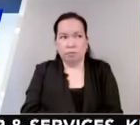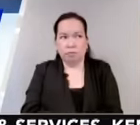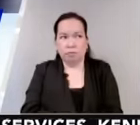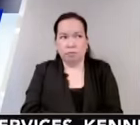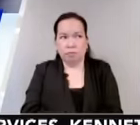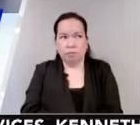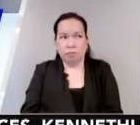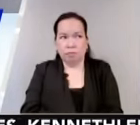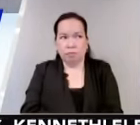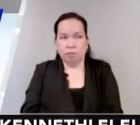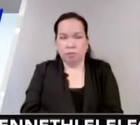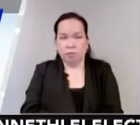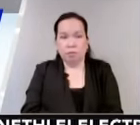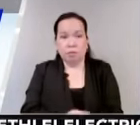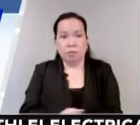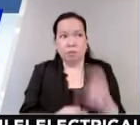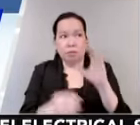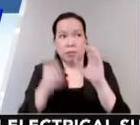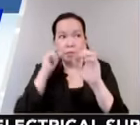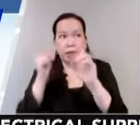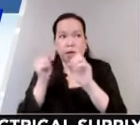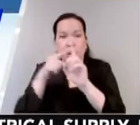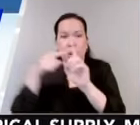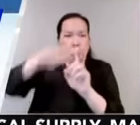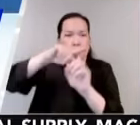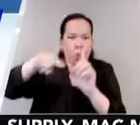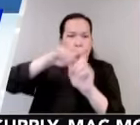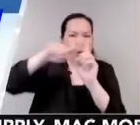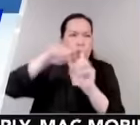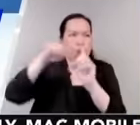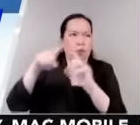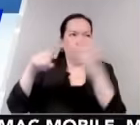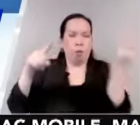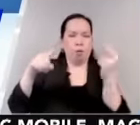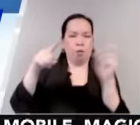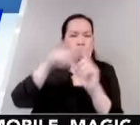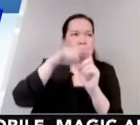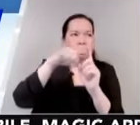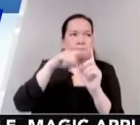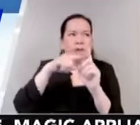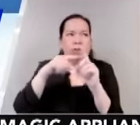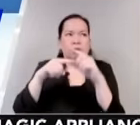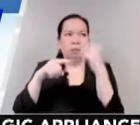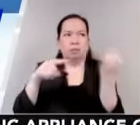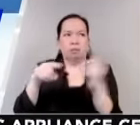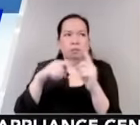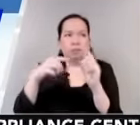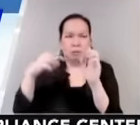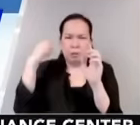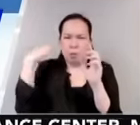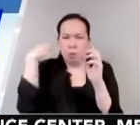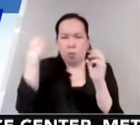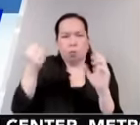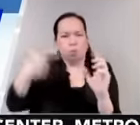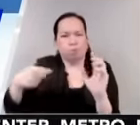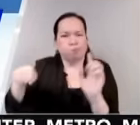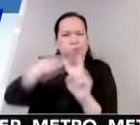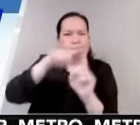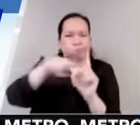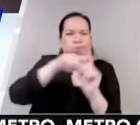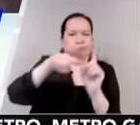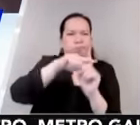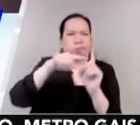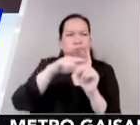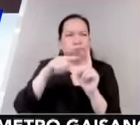Si Cindy, ilang beses halos tumalsik at bumagsak sa mga sipa ng kanyang kalabang lalaki. Hanggang